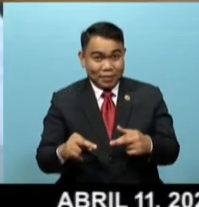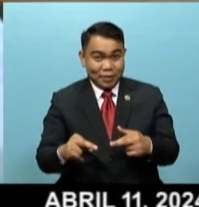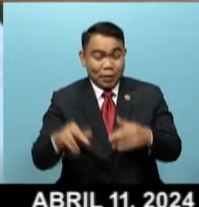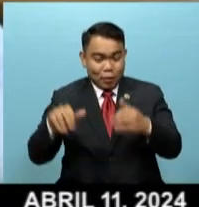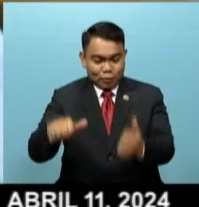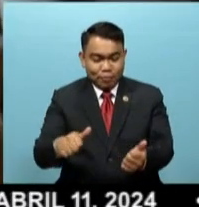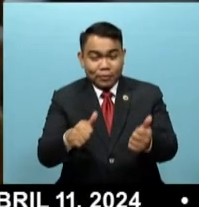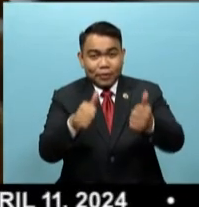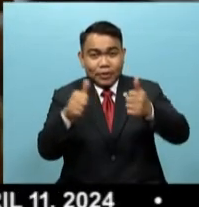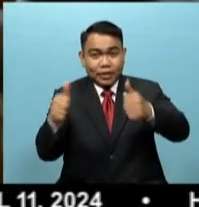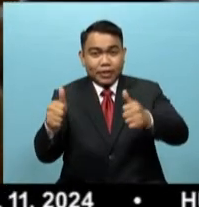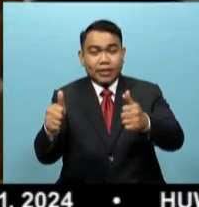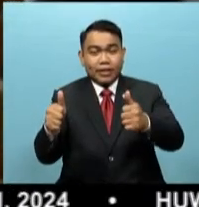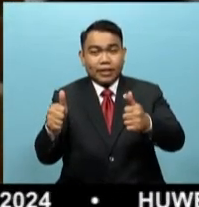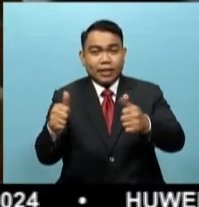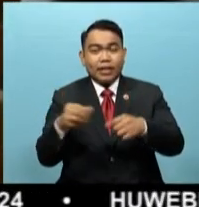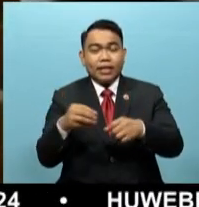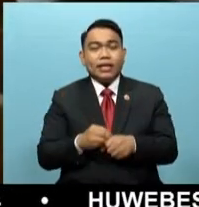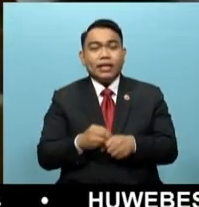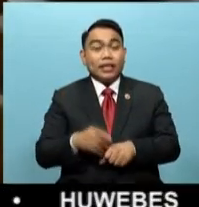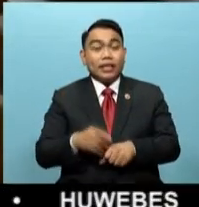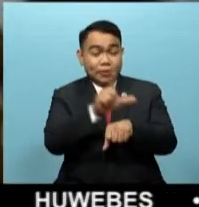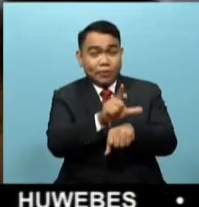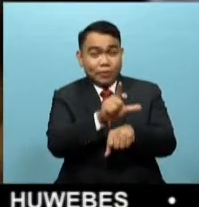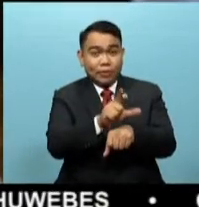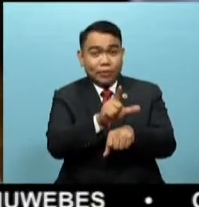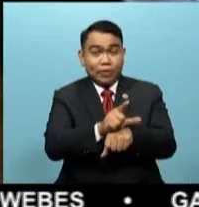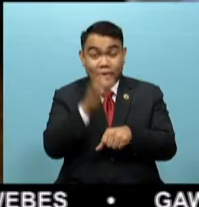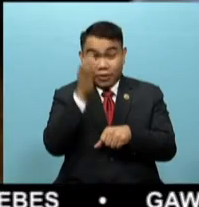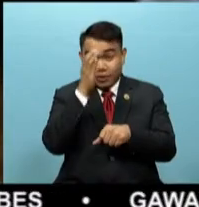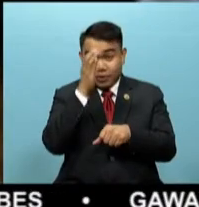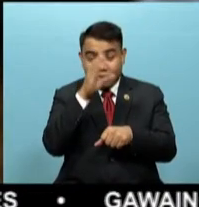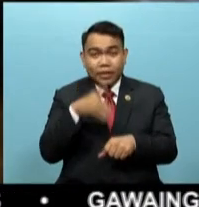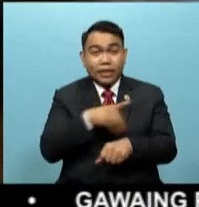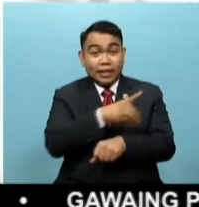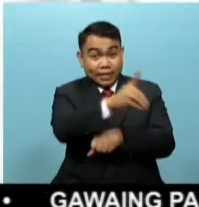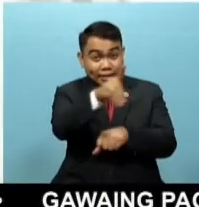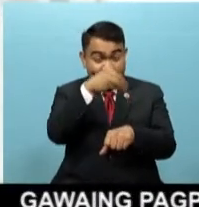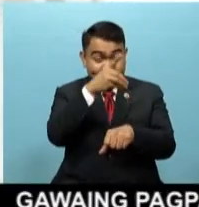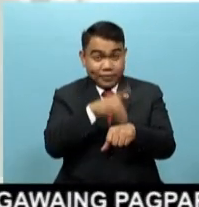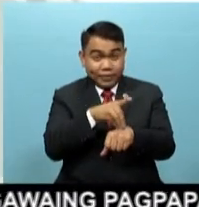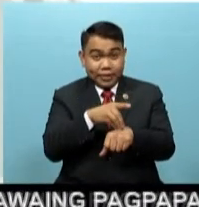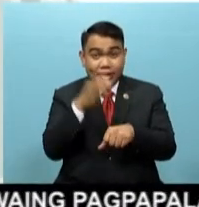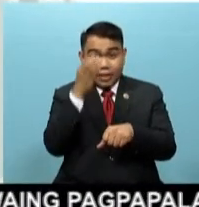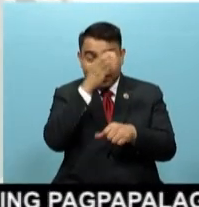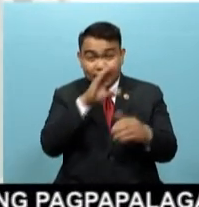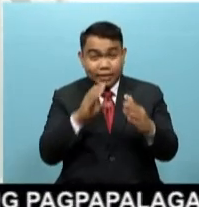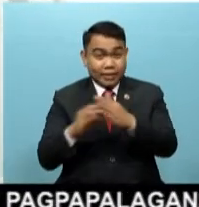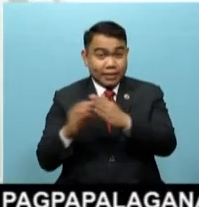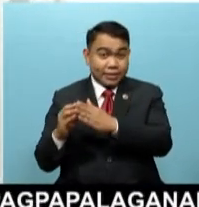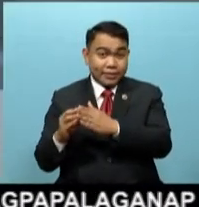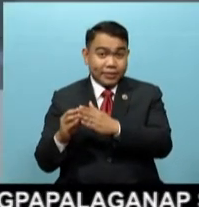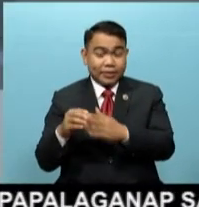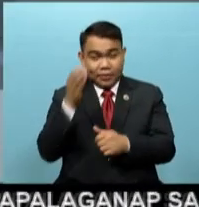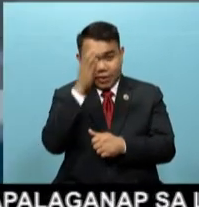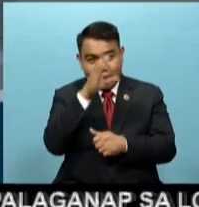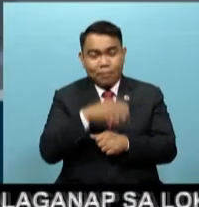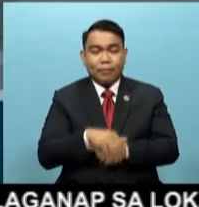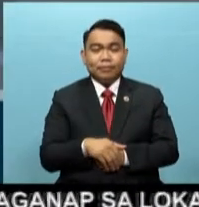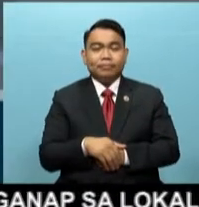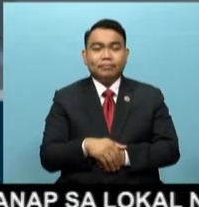bautismo sa gusaling sambahan ng lokal ng Cebu City, Distrito Eklesiastiko ng Cebu City, Cebu.